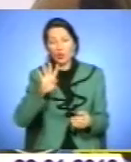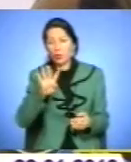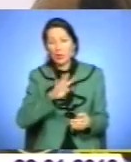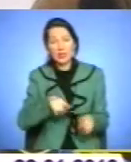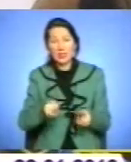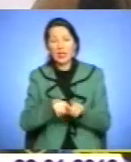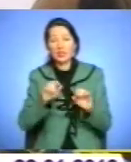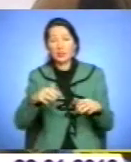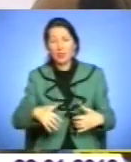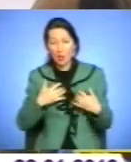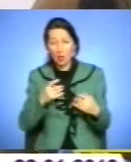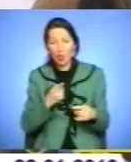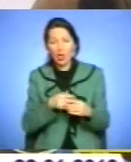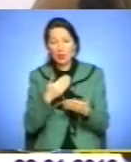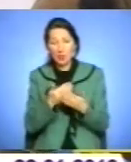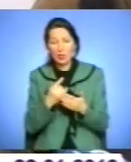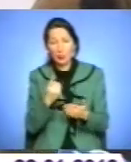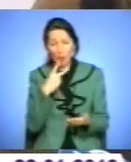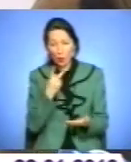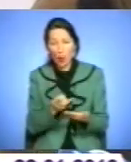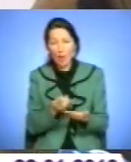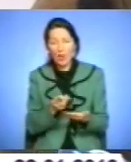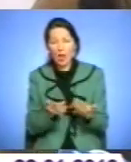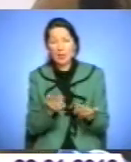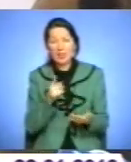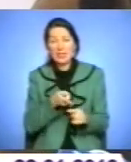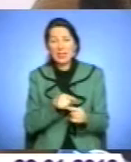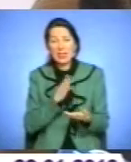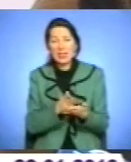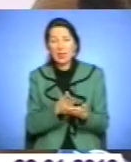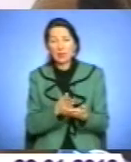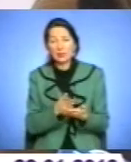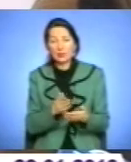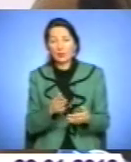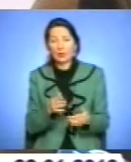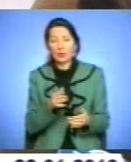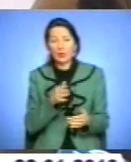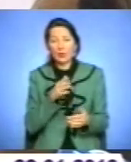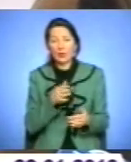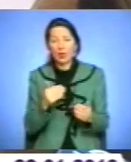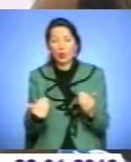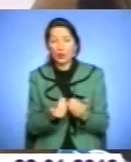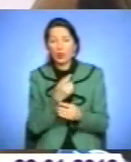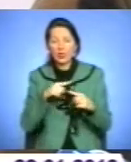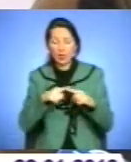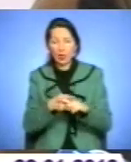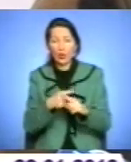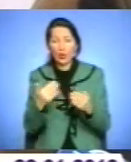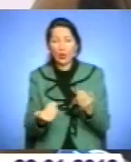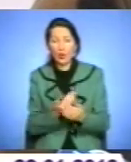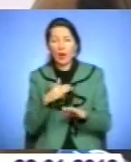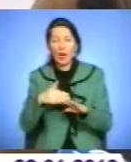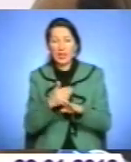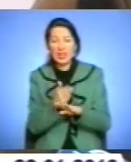як здається на перший погляд, але тим не менше, це є віяння часу і це є, як кажуть, нові технології, нова якість